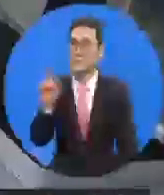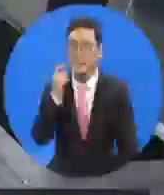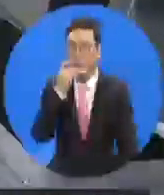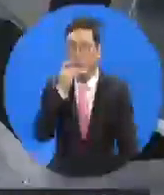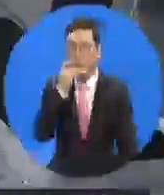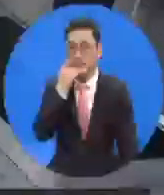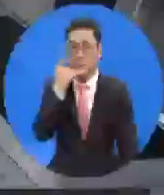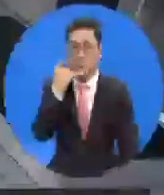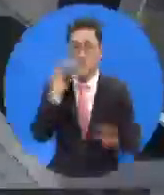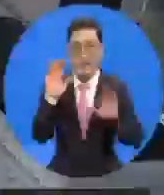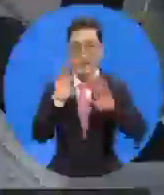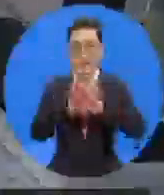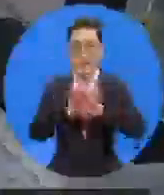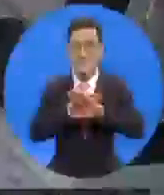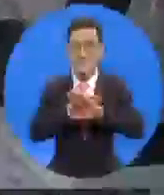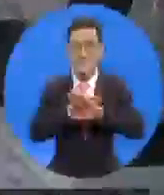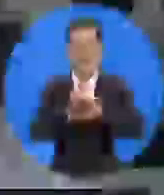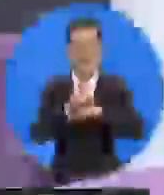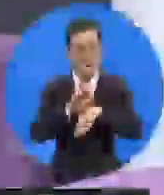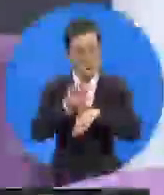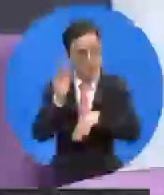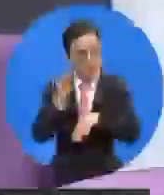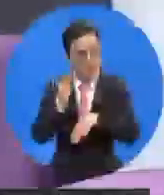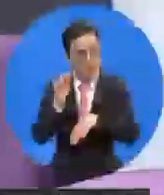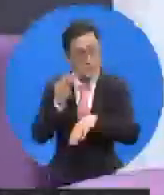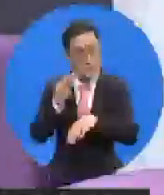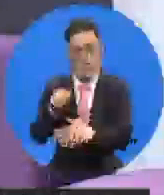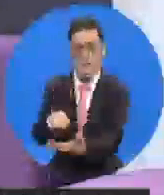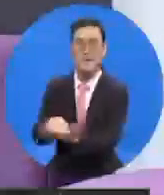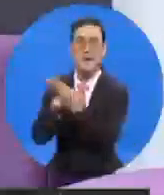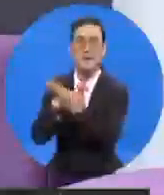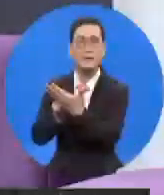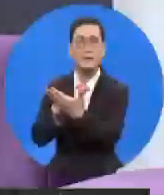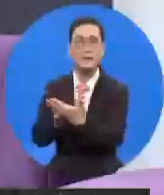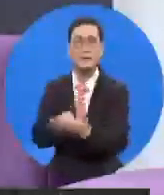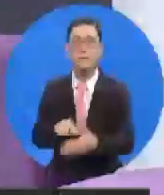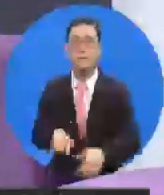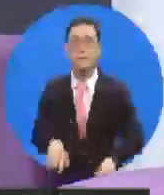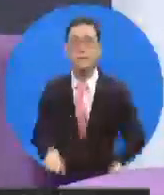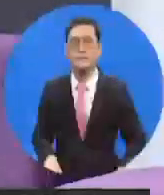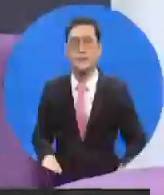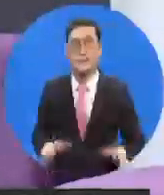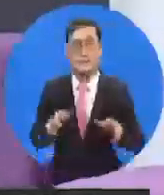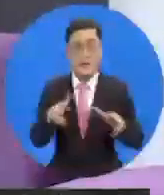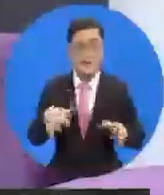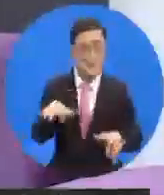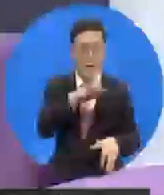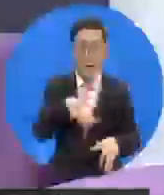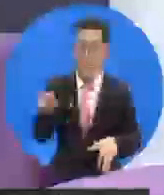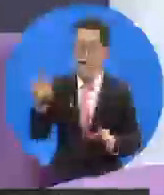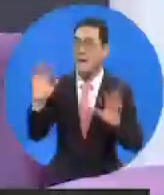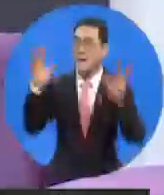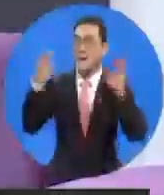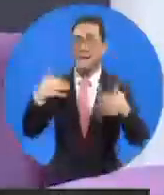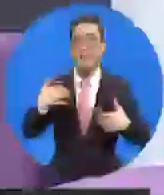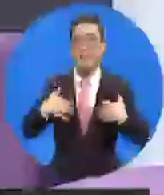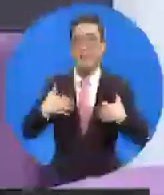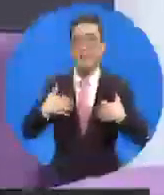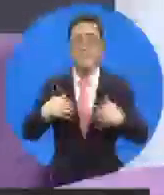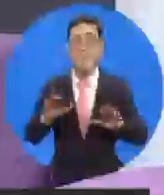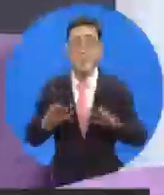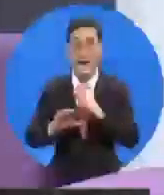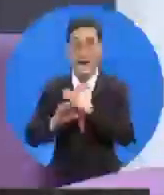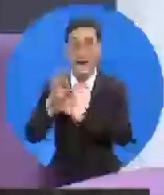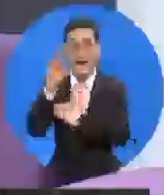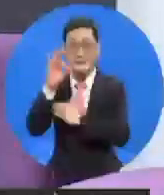밤 10시쯤에 이 소식이 들어왔던 것 같아요. 맞아요. 그래서 뭐 전 세계적으로 되게 환호를 하고, 근데 오늘 아침쯤에는